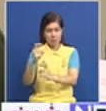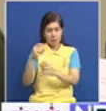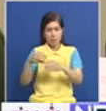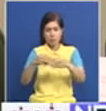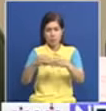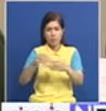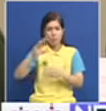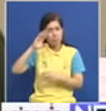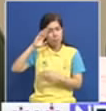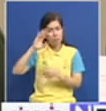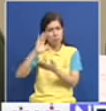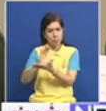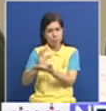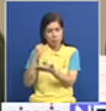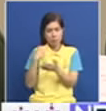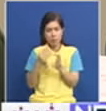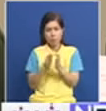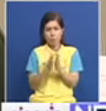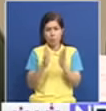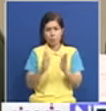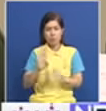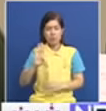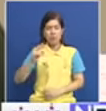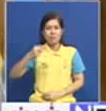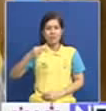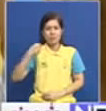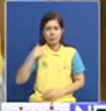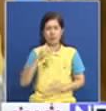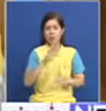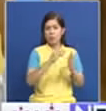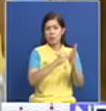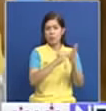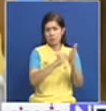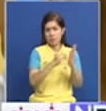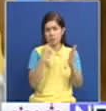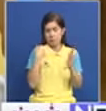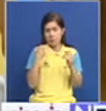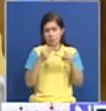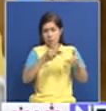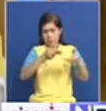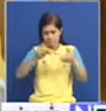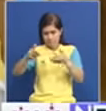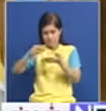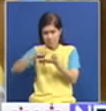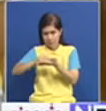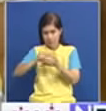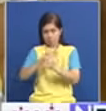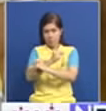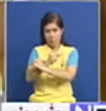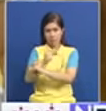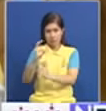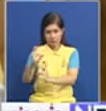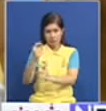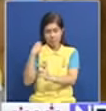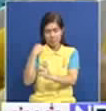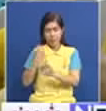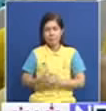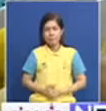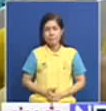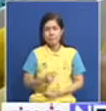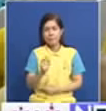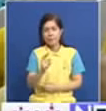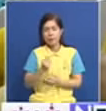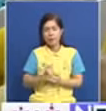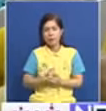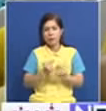ประเทศรวมทั้งสิ้นกว่า 40,000 นายซึ่งในพื้นที่กรุงเทพมหานครจะใช้กล้องวงจรปิดดูแลความปลอดภัยตลอดเส้นทางโดยจะเตรียม